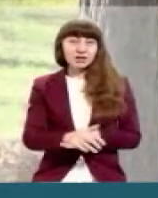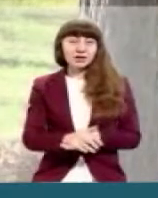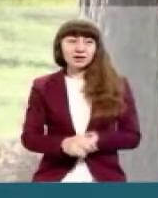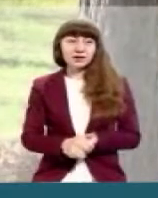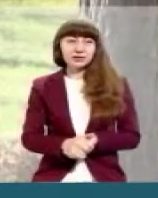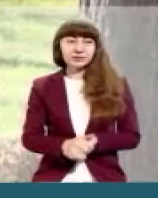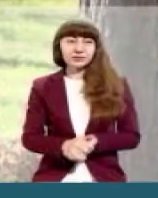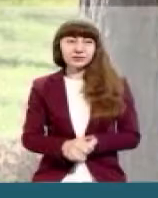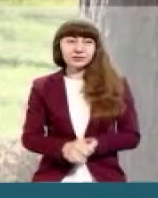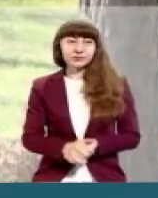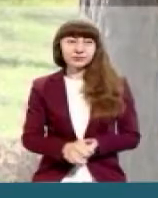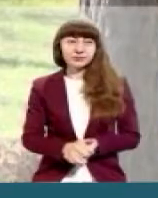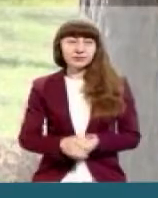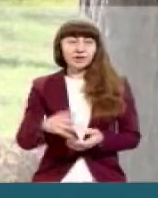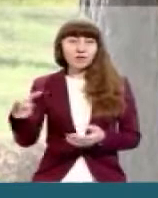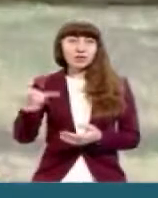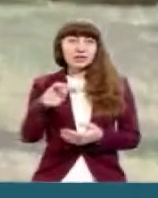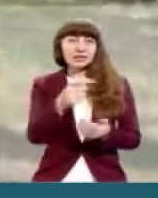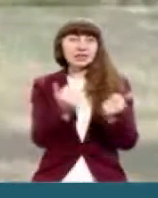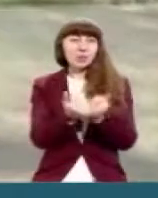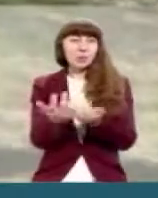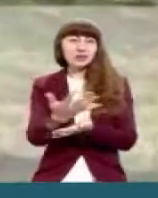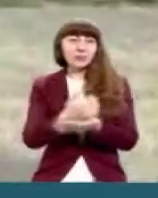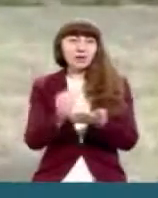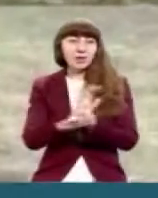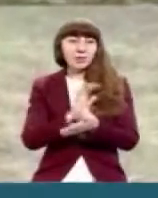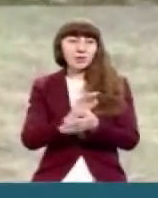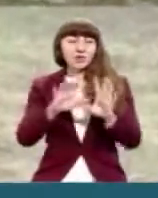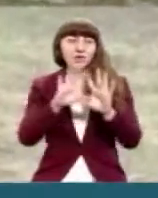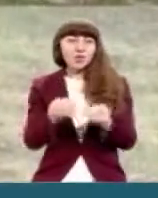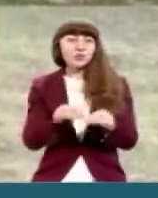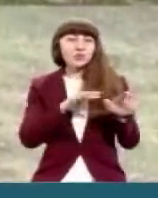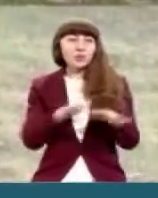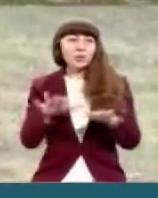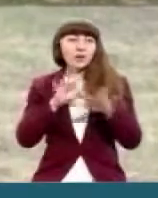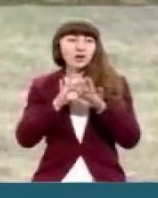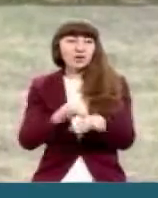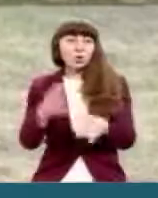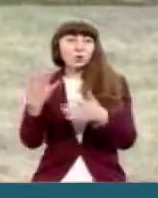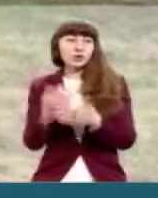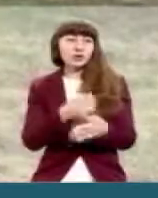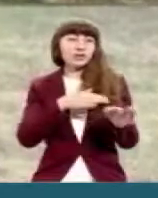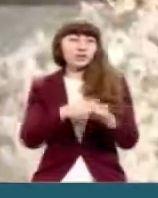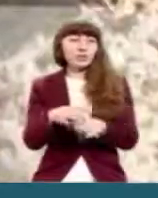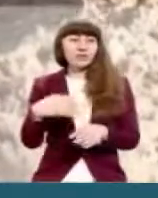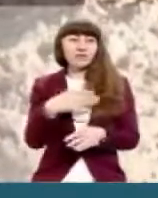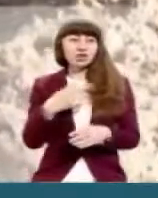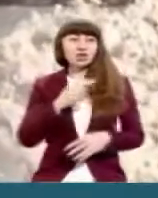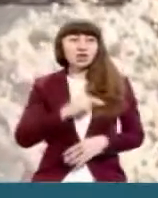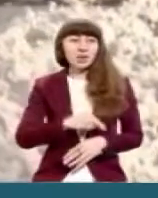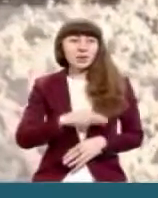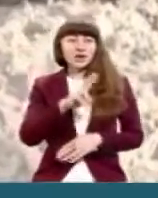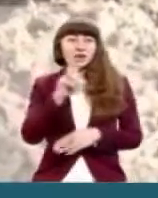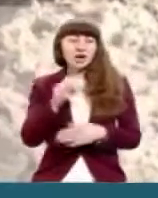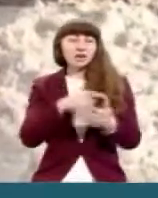реки получается собирали мусор в целом мероприятие прошло успешно был проделан ряд важных работ как